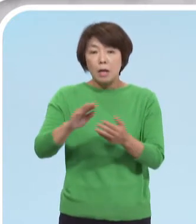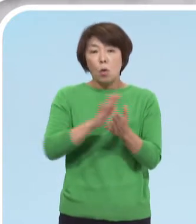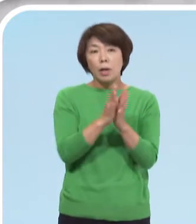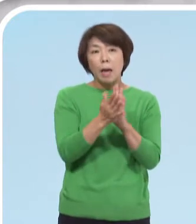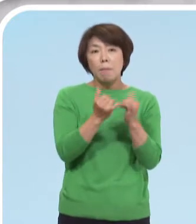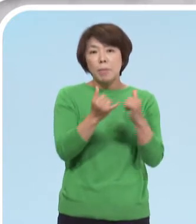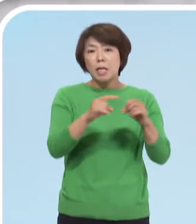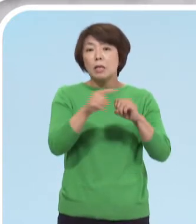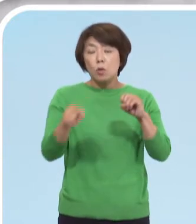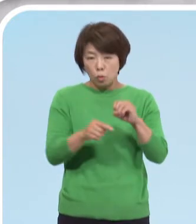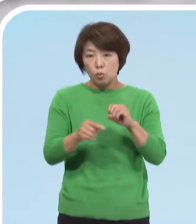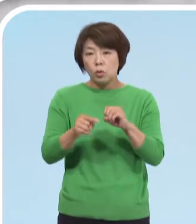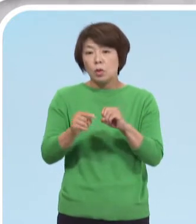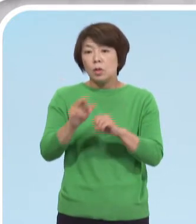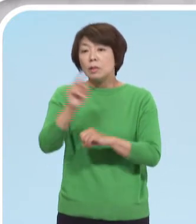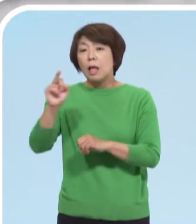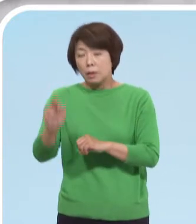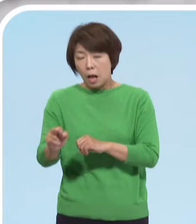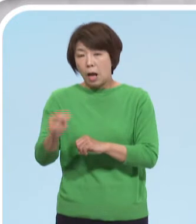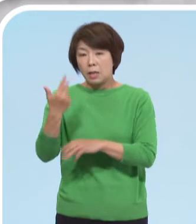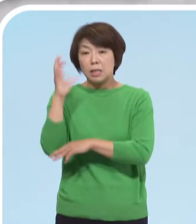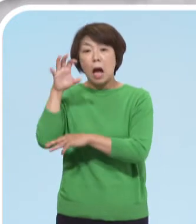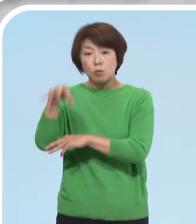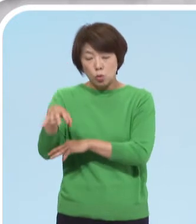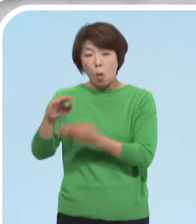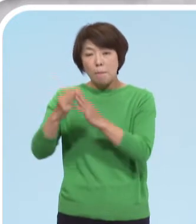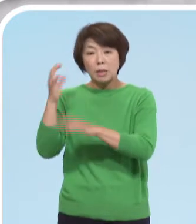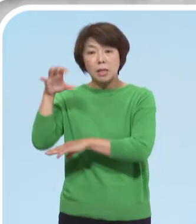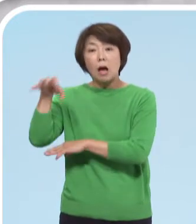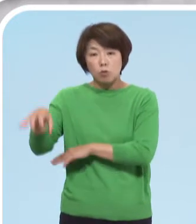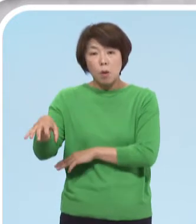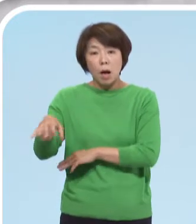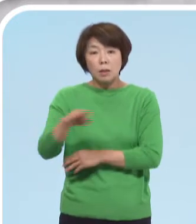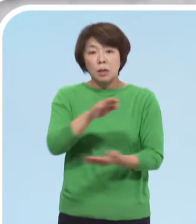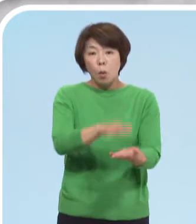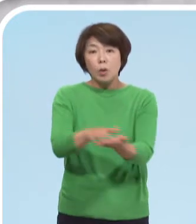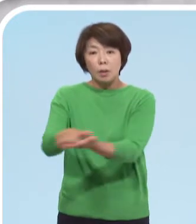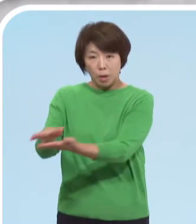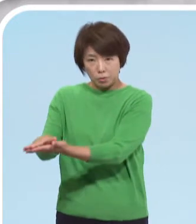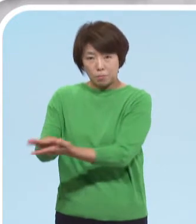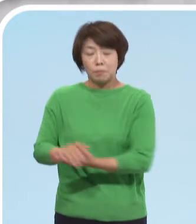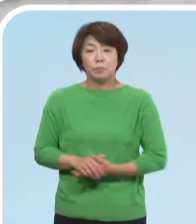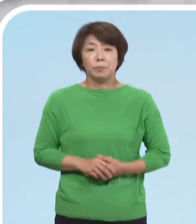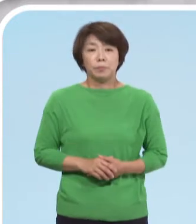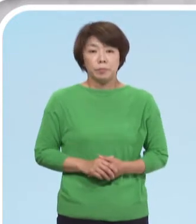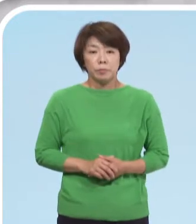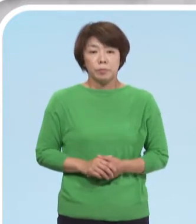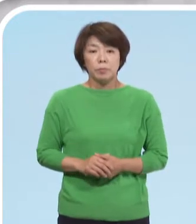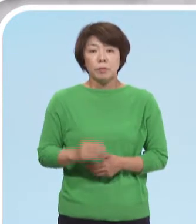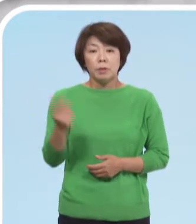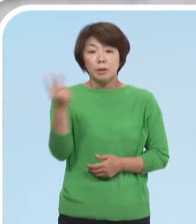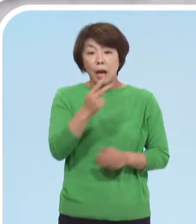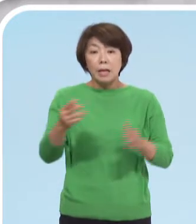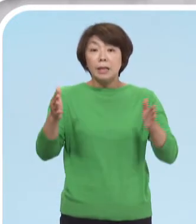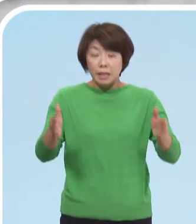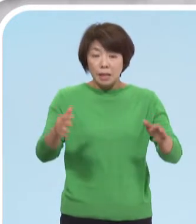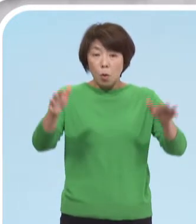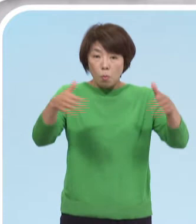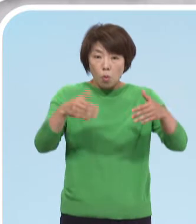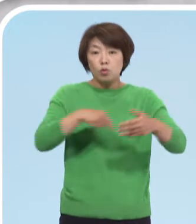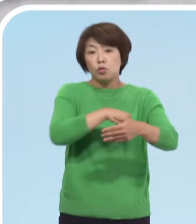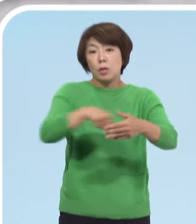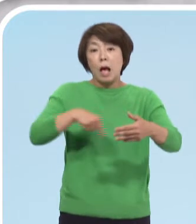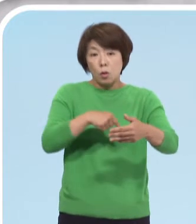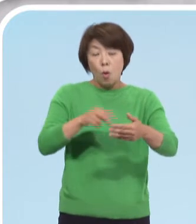と県民センター、市役所、町役場などで配布しています。第2期の募集概要